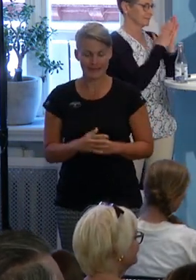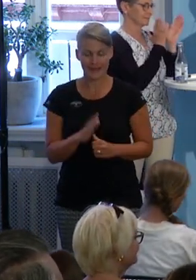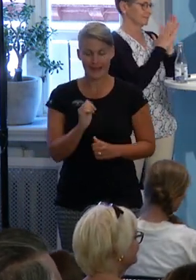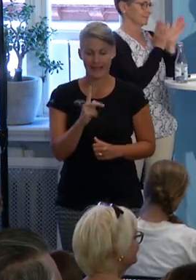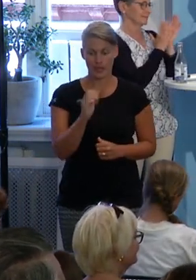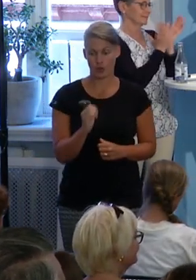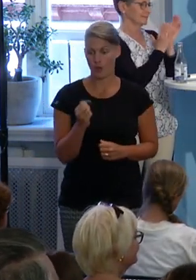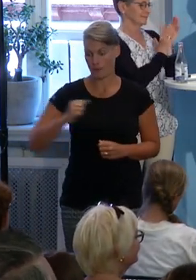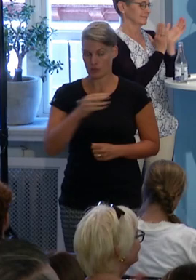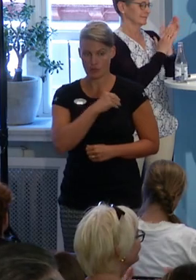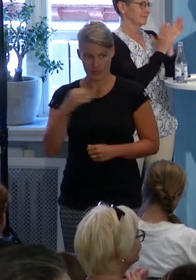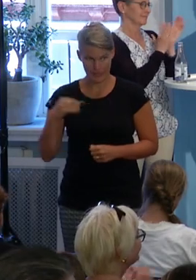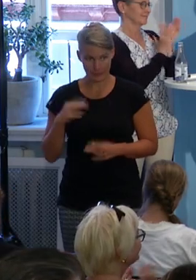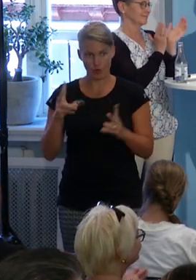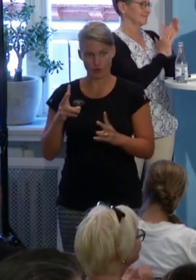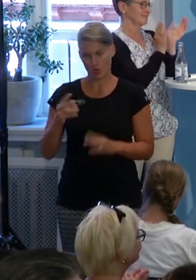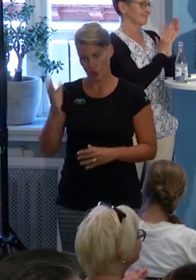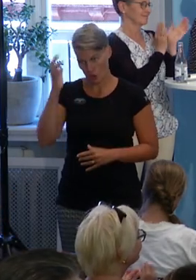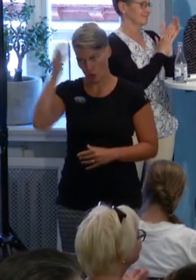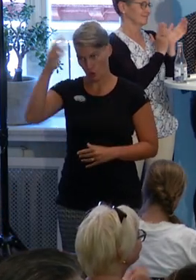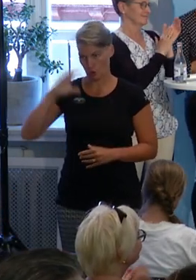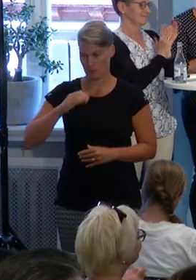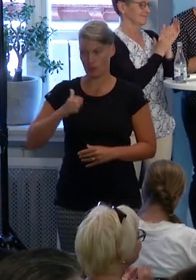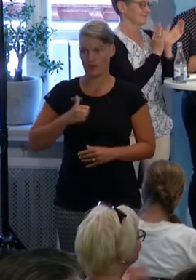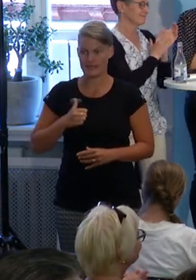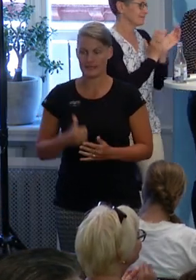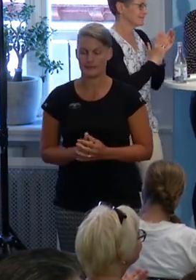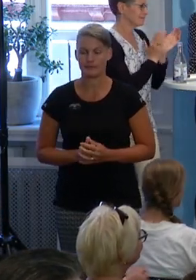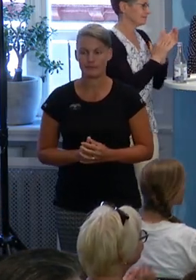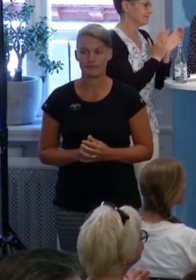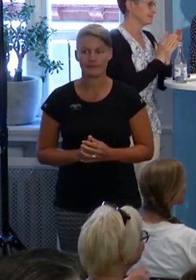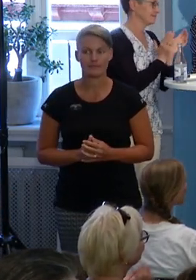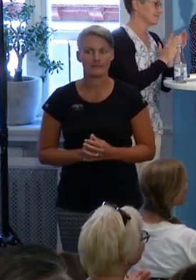Ekobrottsmyndigheten respektive Stockholmspolisen.